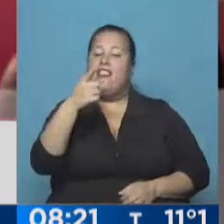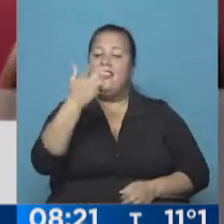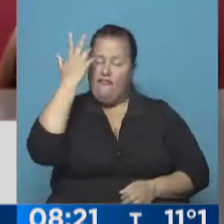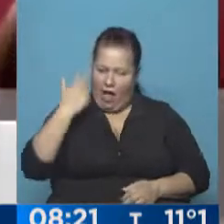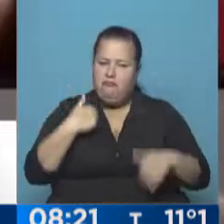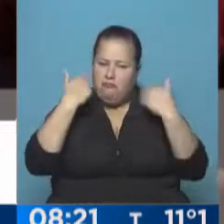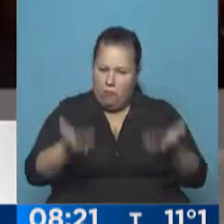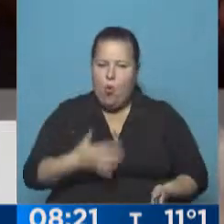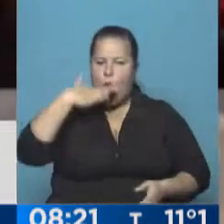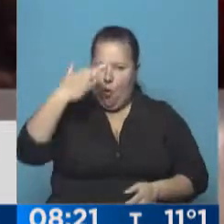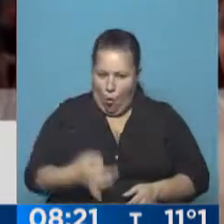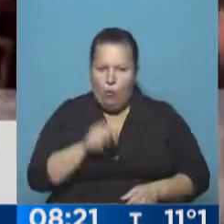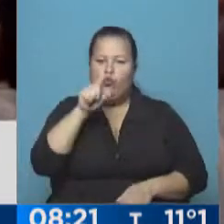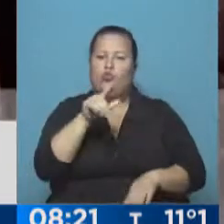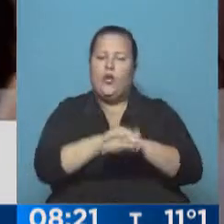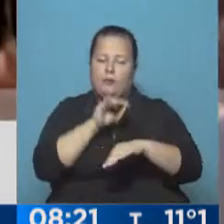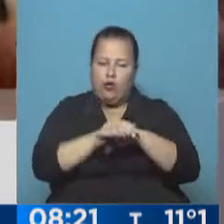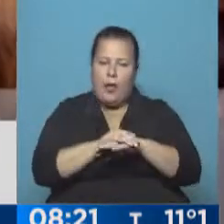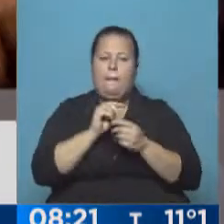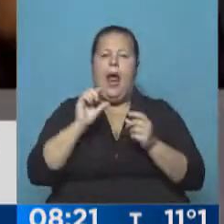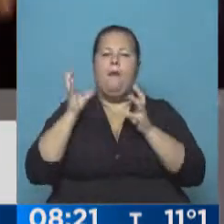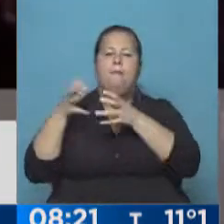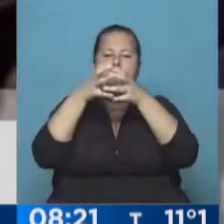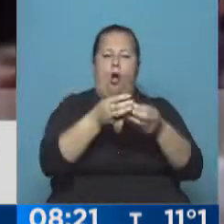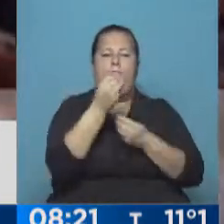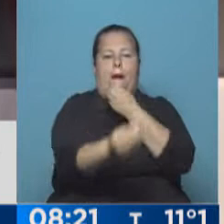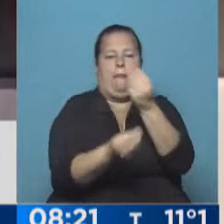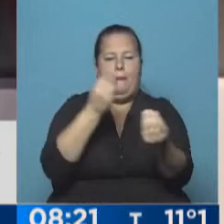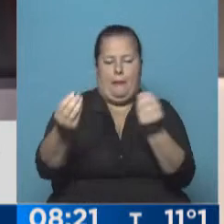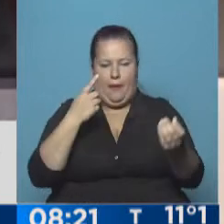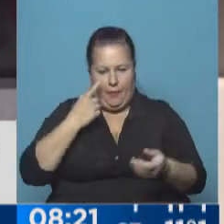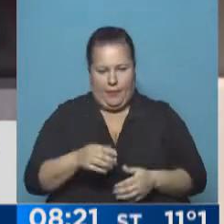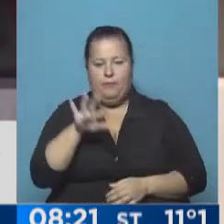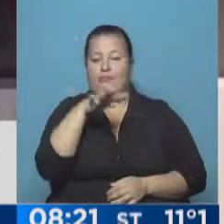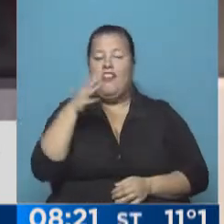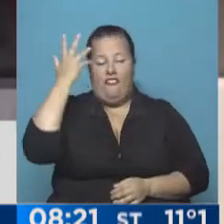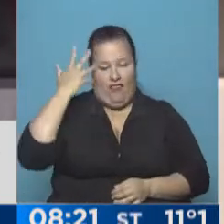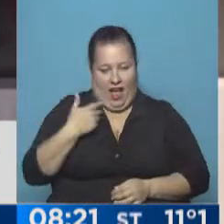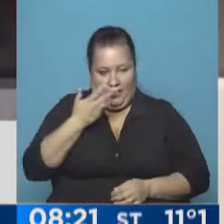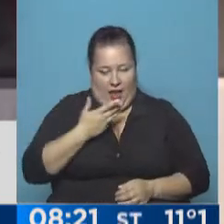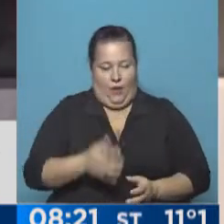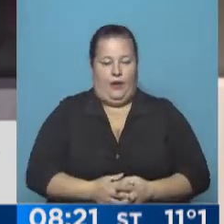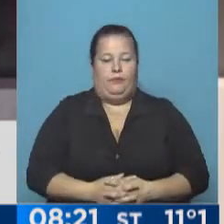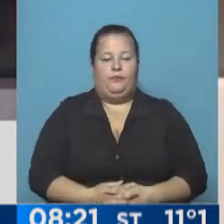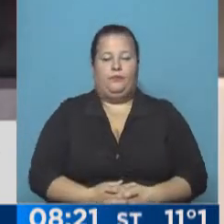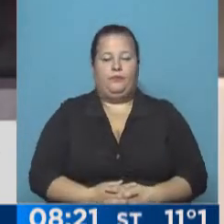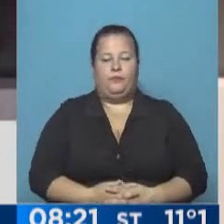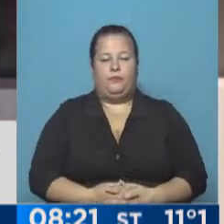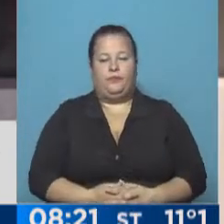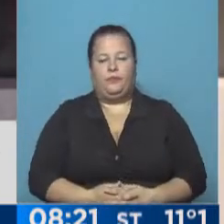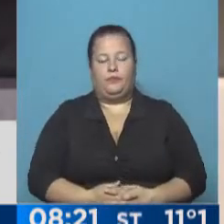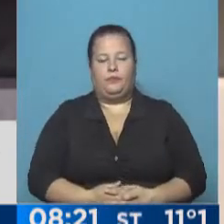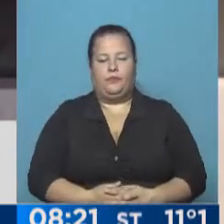está dispuesto a cumplir con su parte en la distribución de refugiados. C'est une crise. Elle est